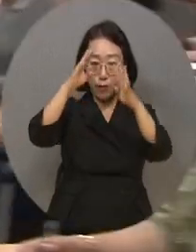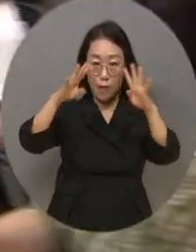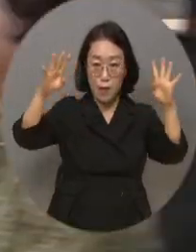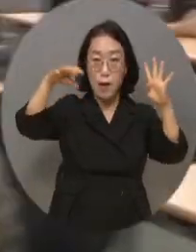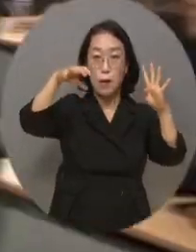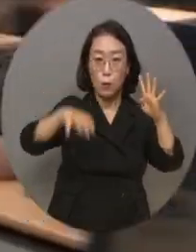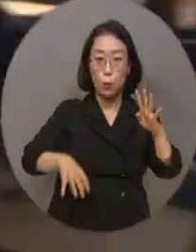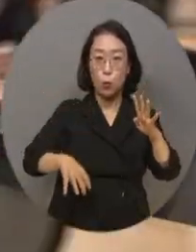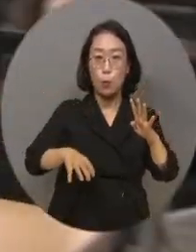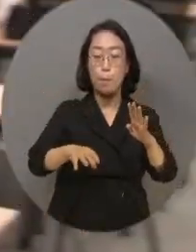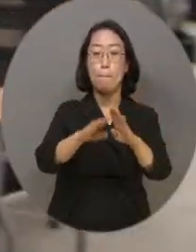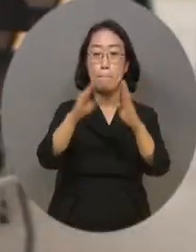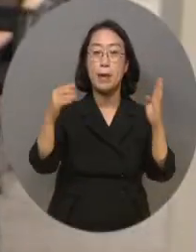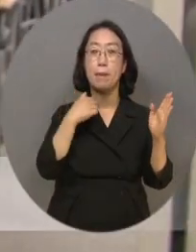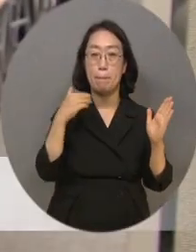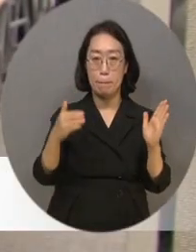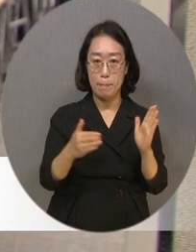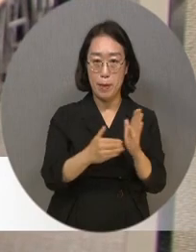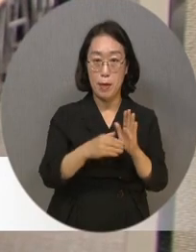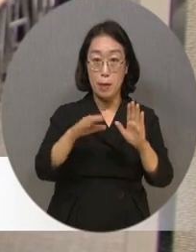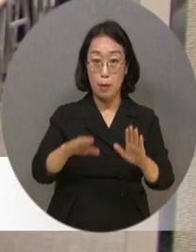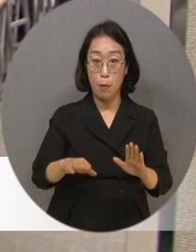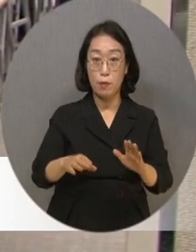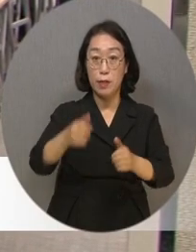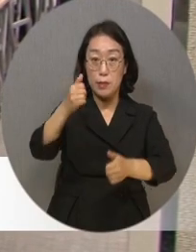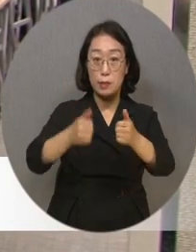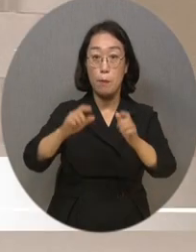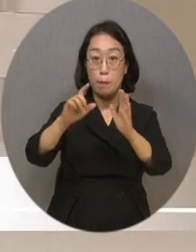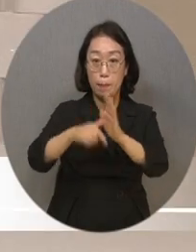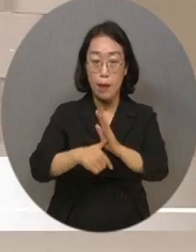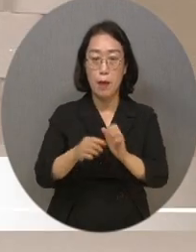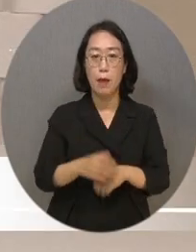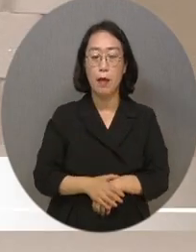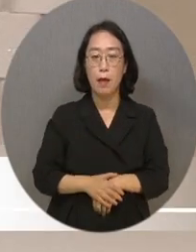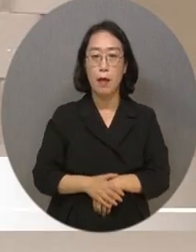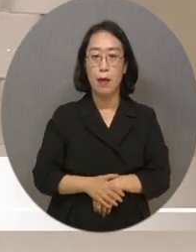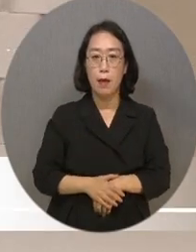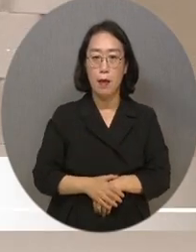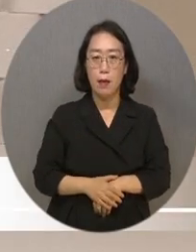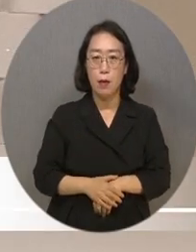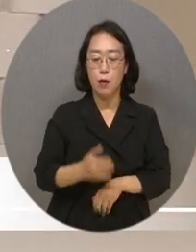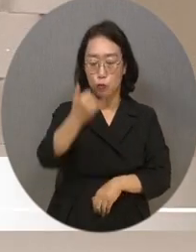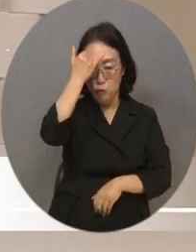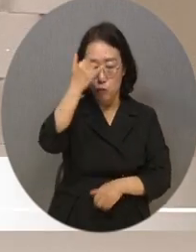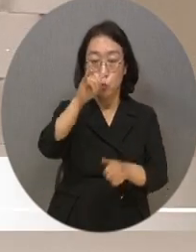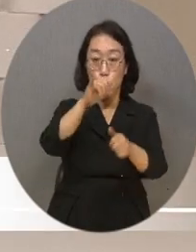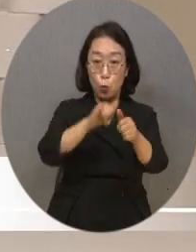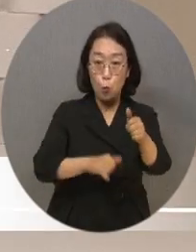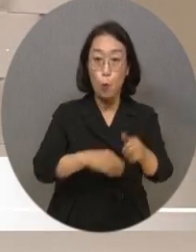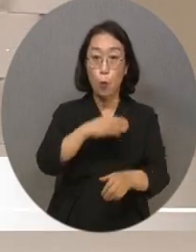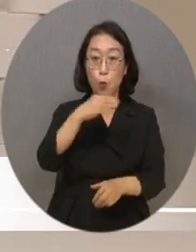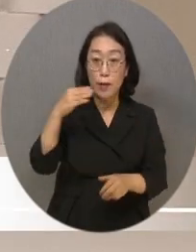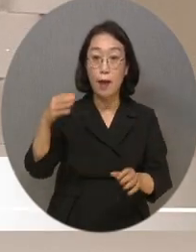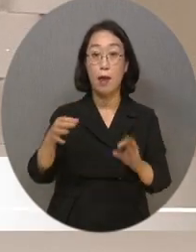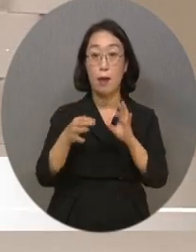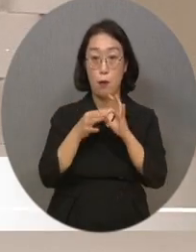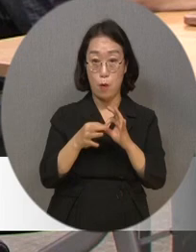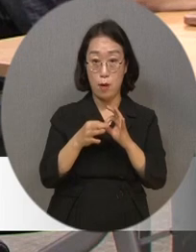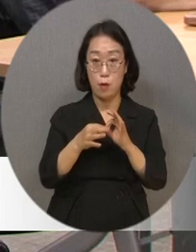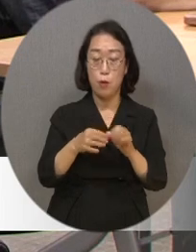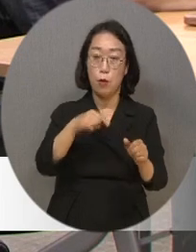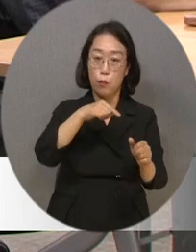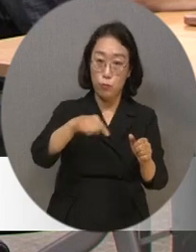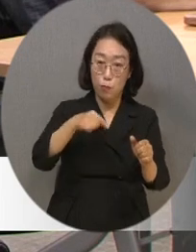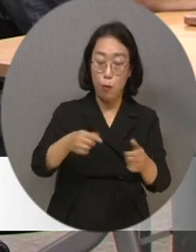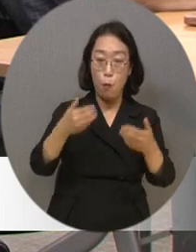미래관에서 진행하였습니다. 이번 행사에서는 한민족의 정신문화인 충효의 사상을 정확히 인식하고 이를